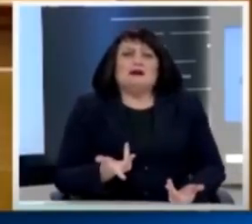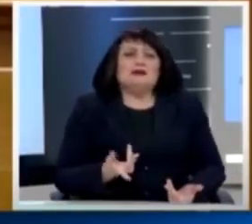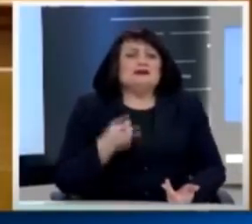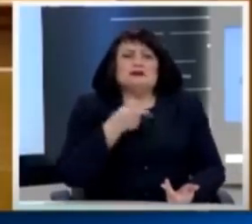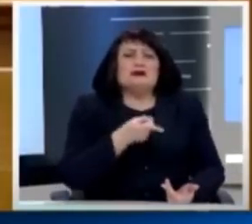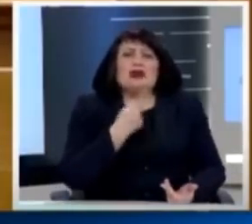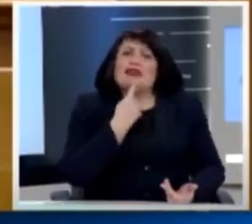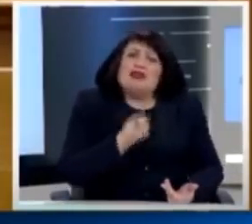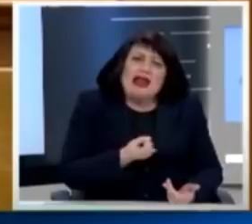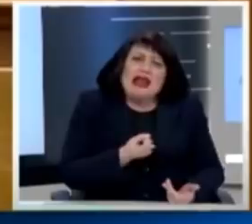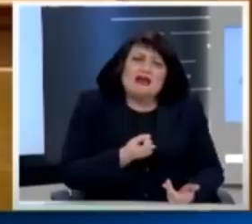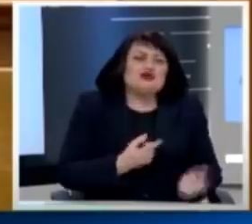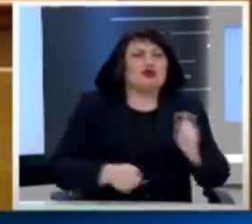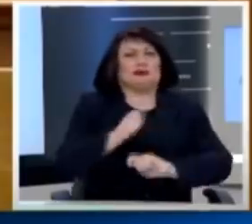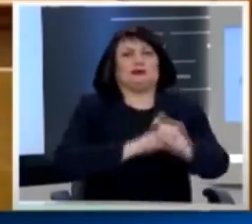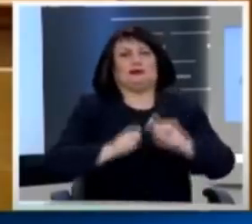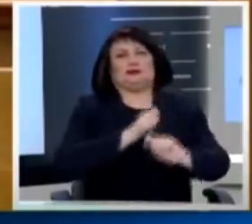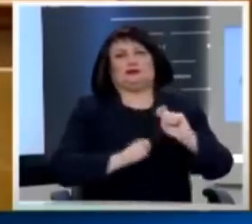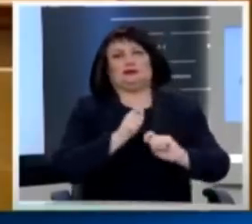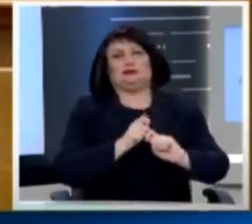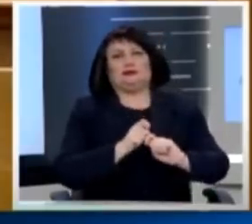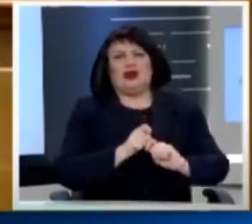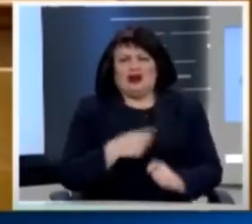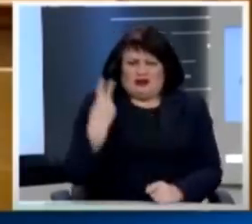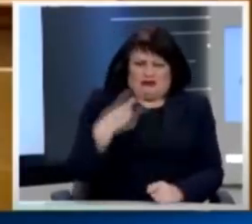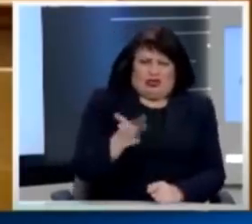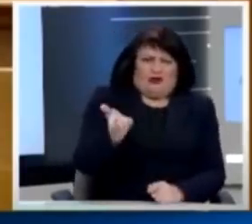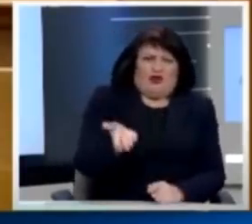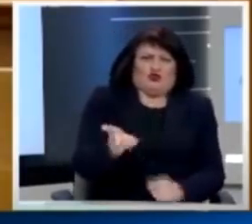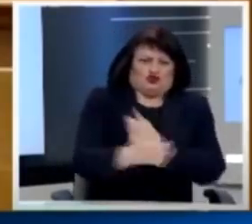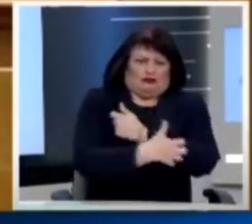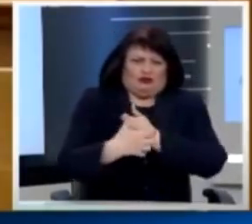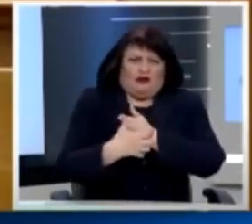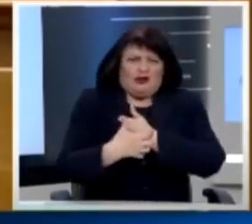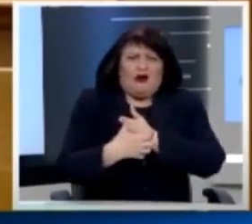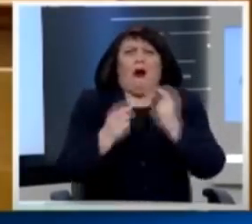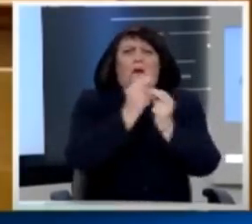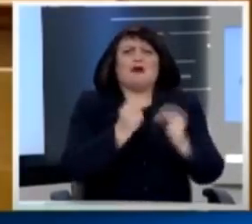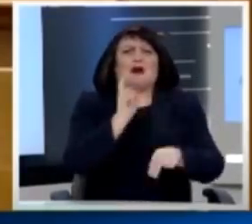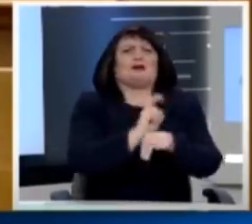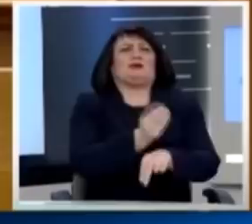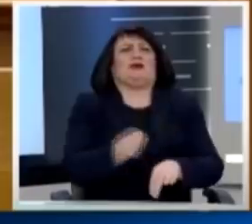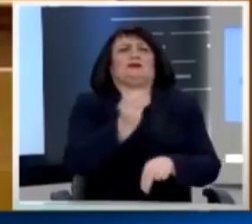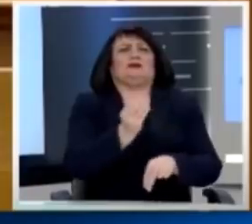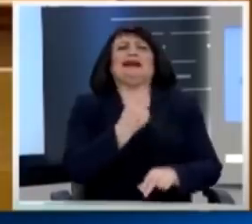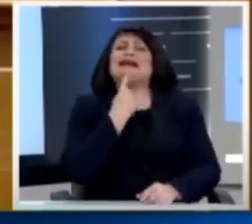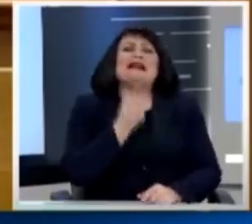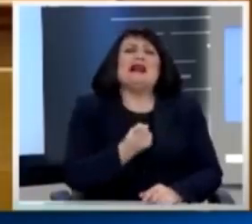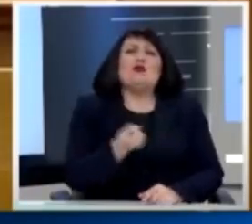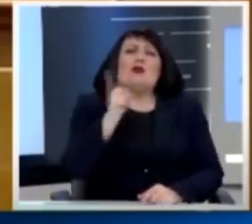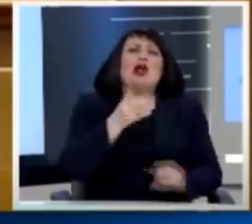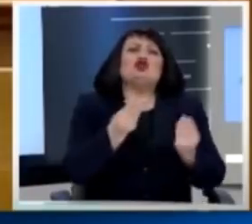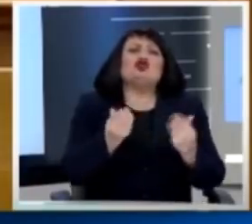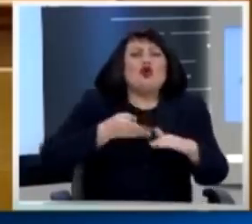αυτά δημιουργήθηκαν ρουφώντας το δικό τους αίμα. Και τι να πούμε για την εκτόξευση των έμεσων